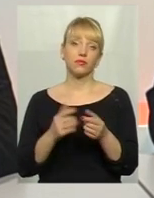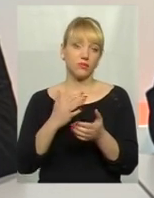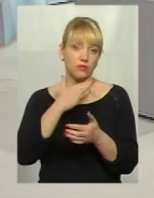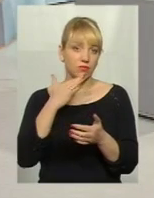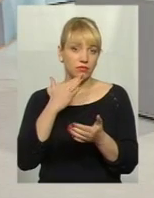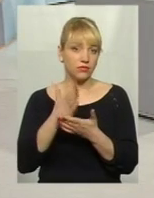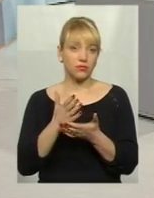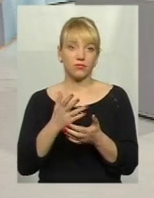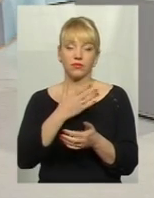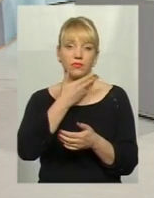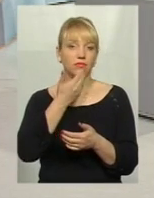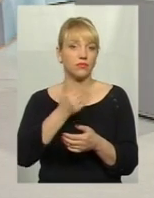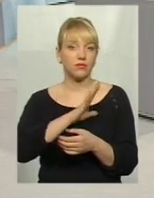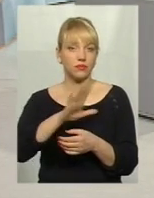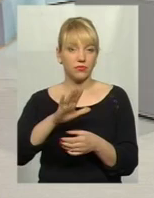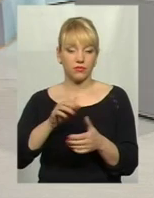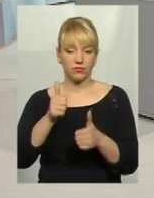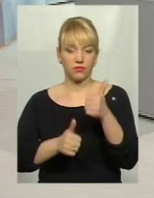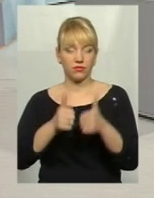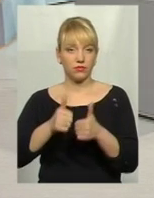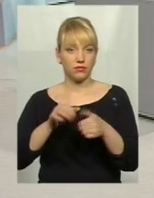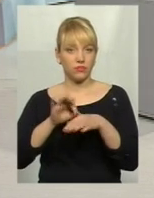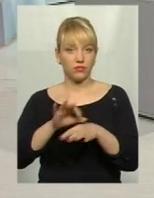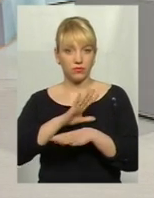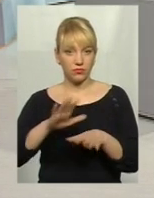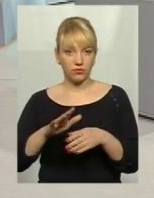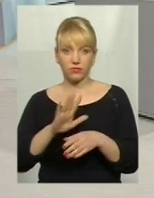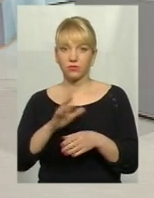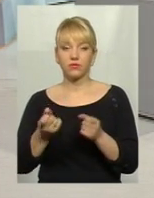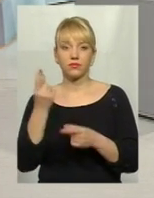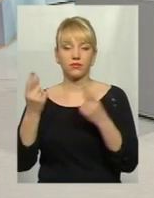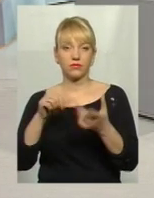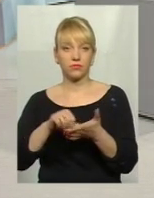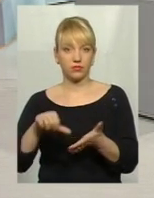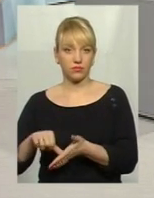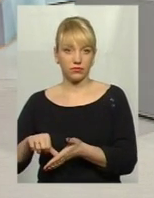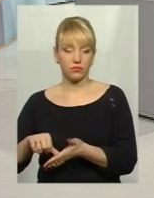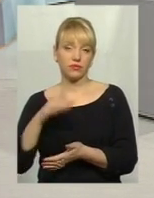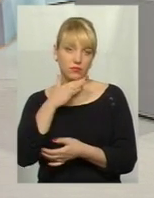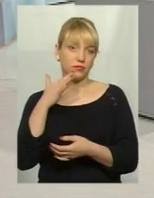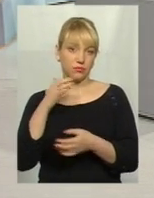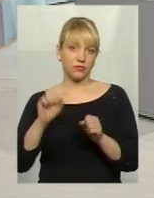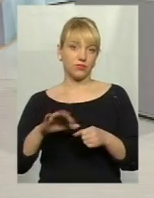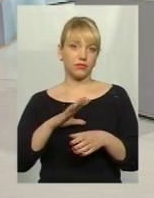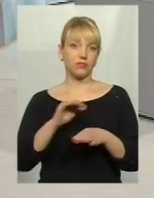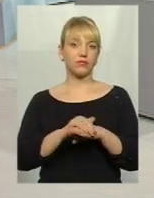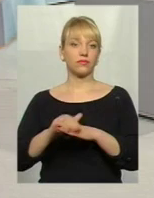чинники, непроведення тендеру 2-3 рази, де не з'явилися учасники. Ну, багато, мабуть,